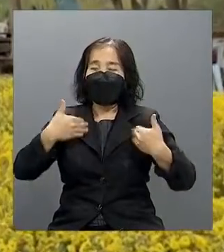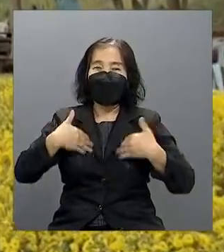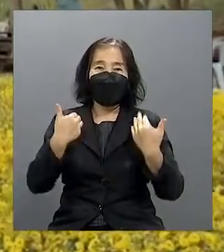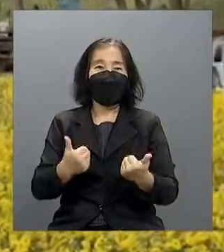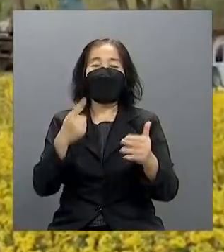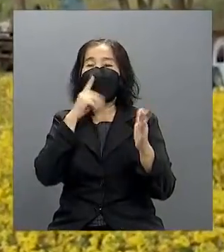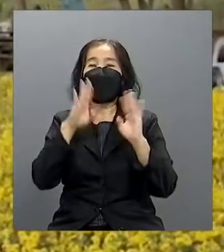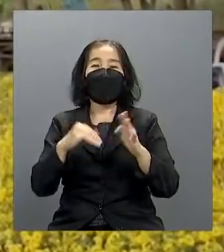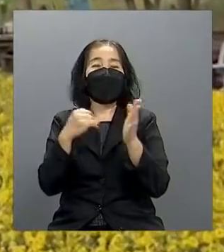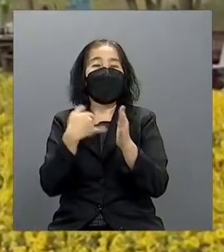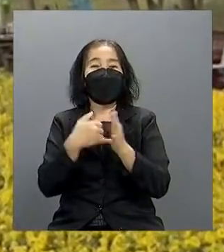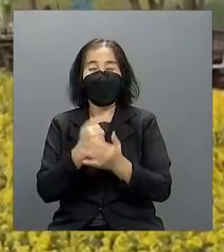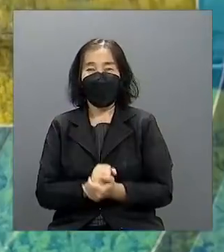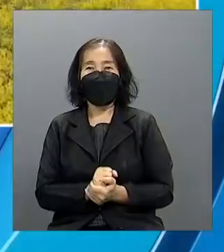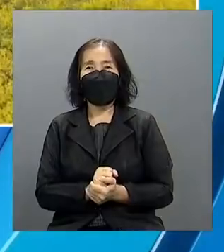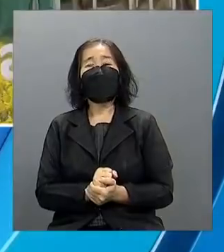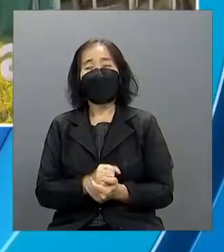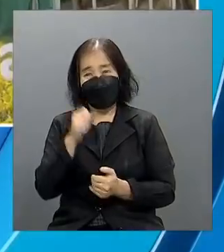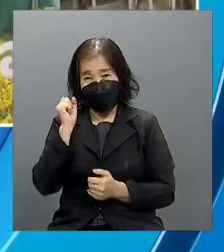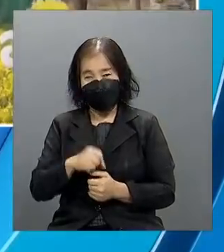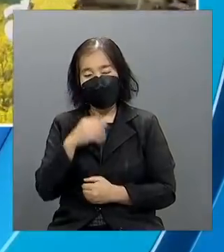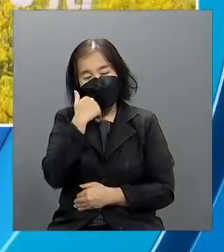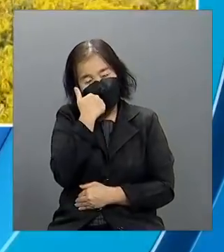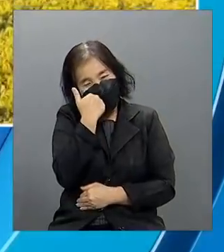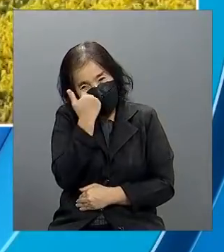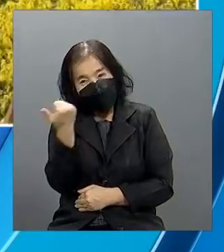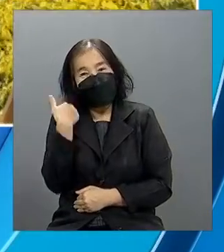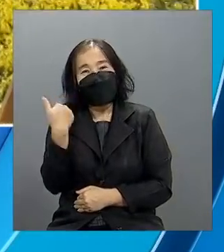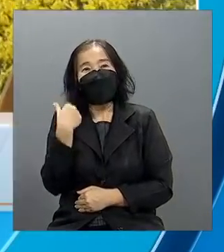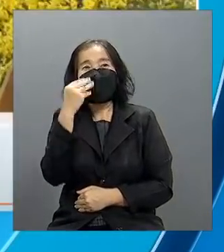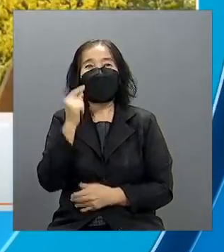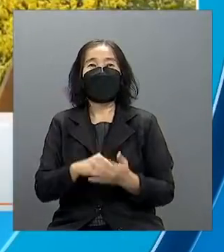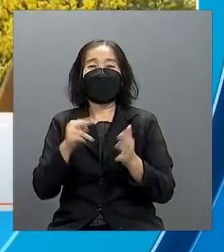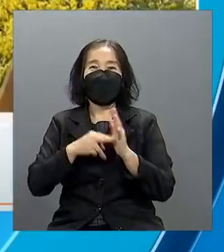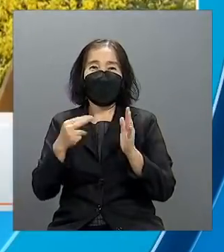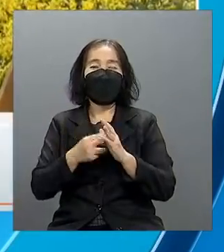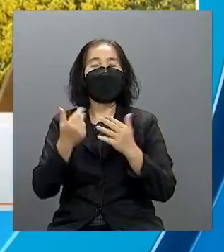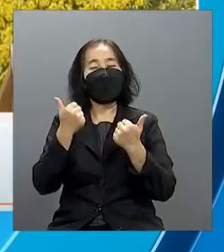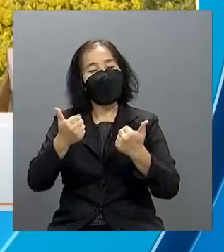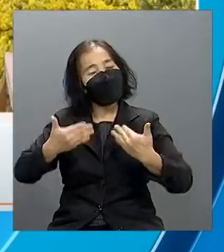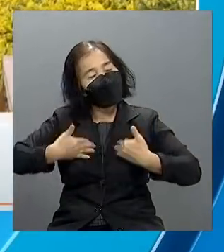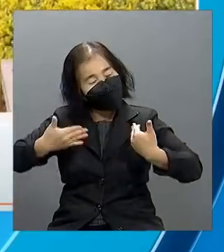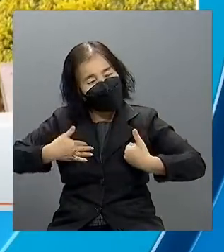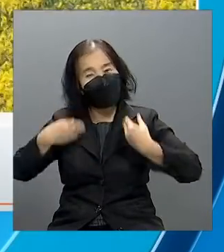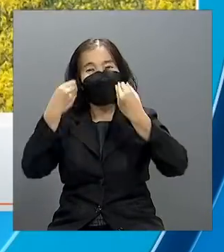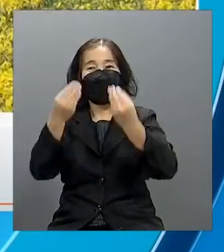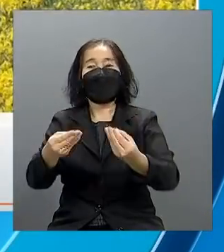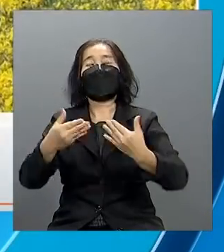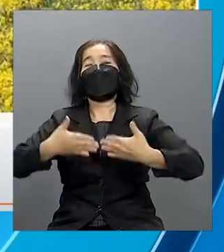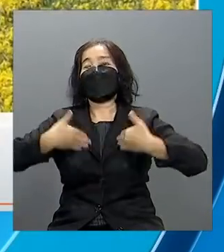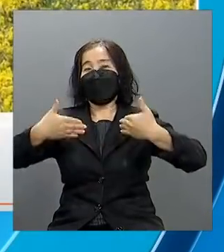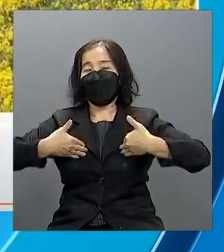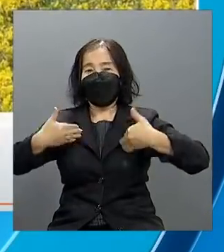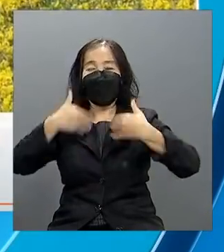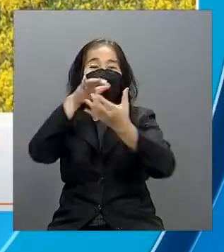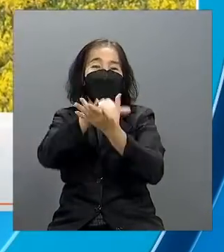บอกเลยว่าฟังแล้วเขินแทนเลยนะคะเนี่ยเป็นเรื่องที่น่ายินดีแล้วก็ขอแสดงความยินดีกับทั้งคู่ด้วยนะคะถือว่าเป็